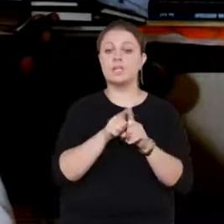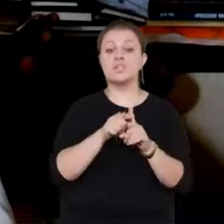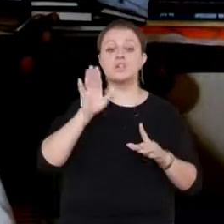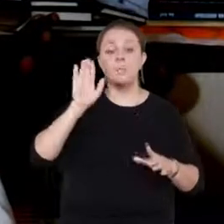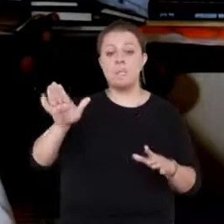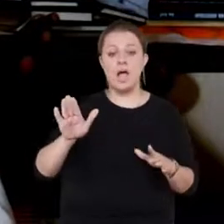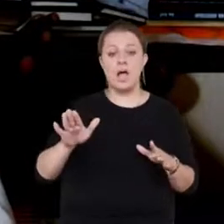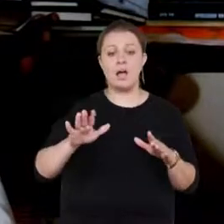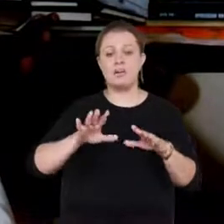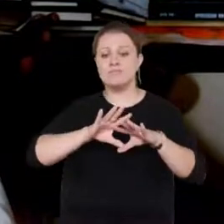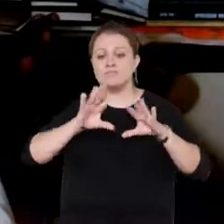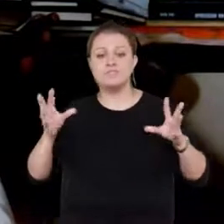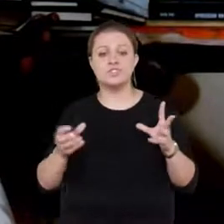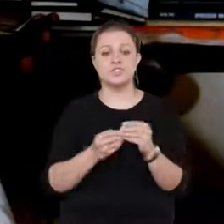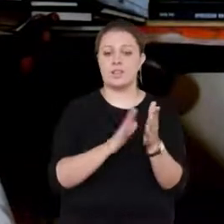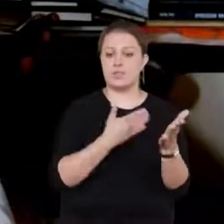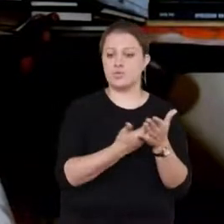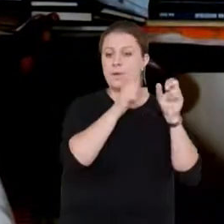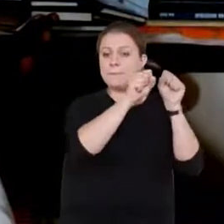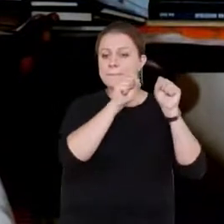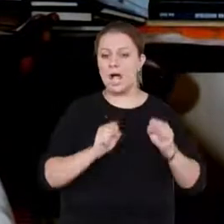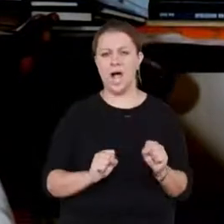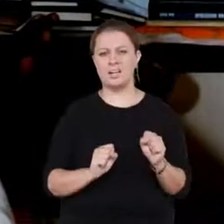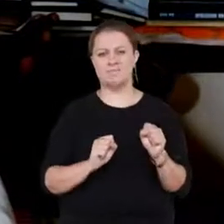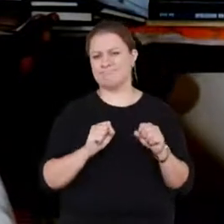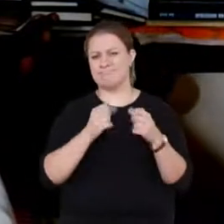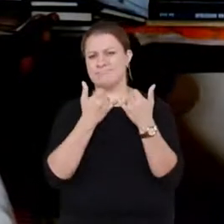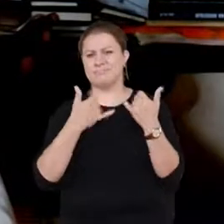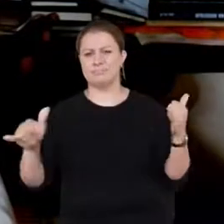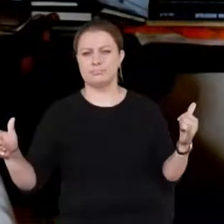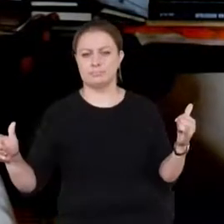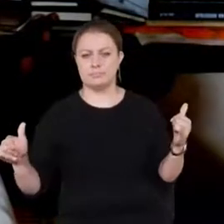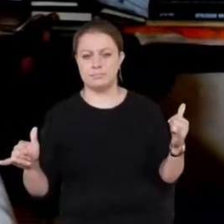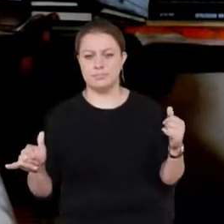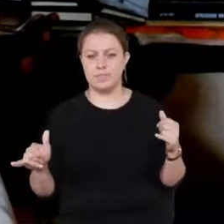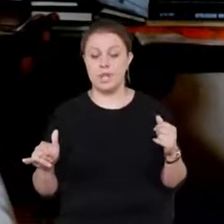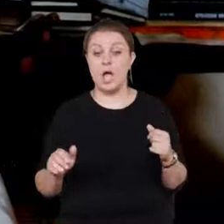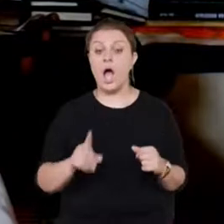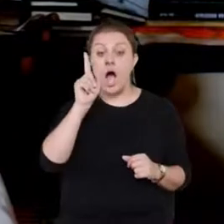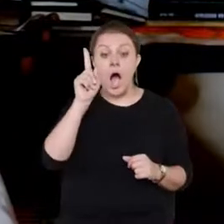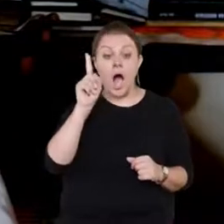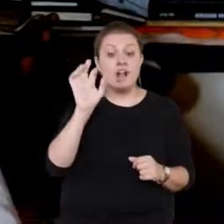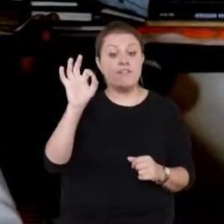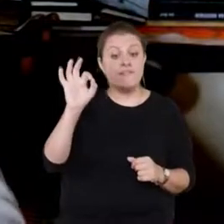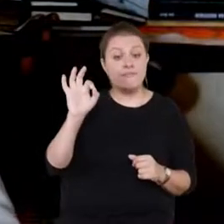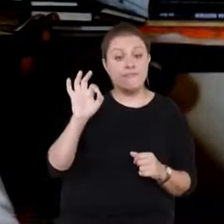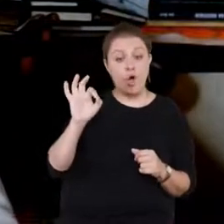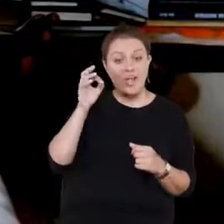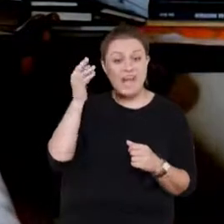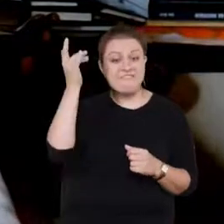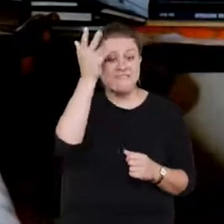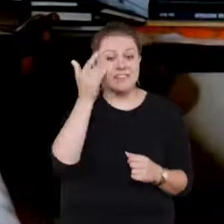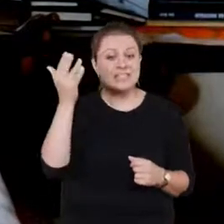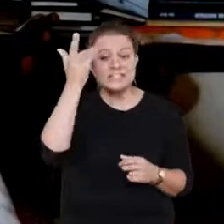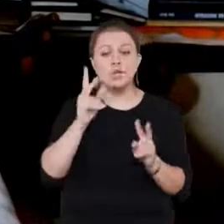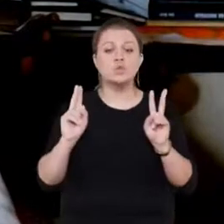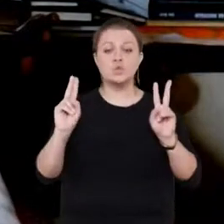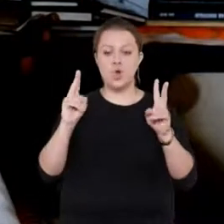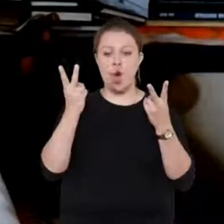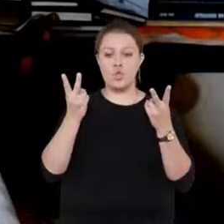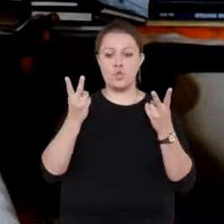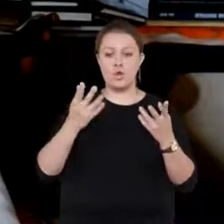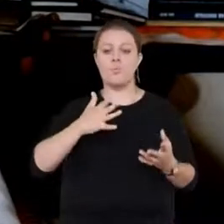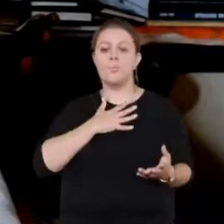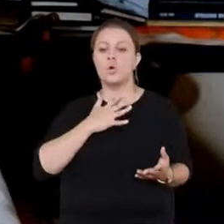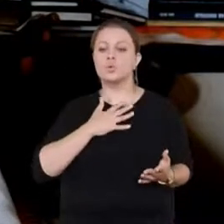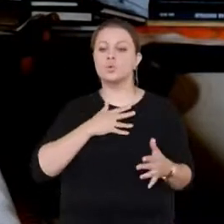posiadacz znacjonalizowanych banków i tak dalej. Ale te wizje wypływają po pierwsze właśnie z poczucia